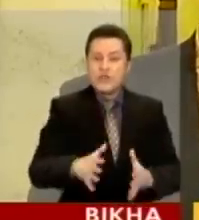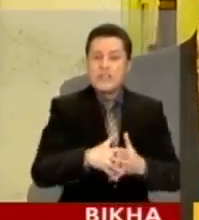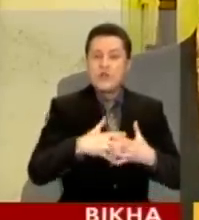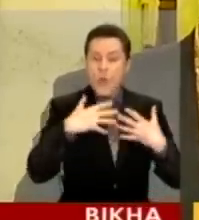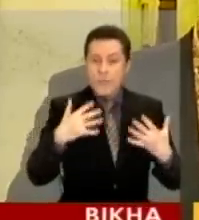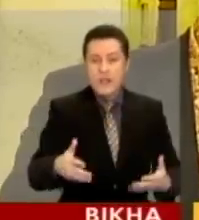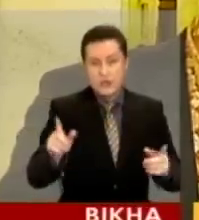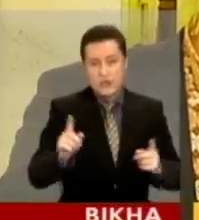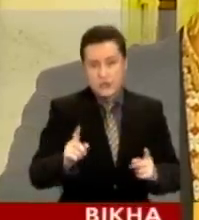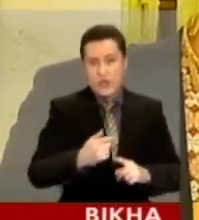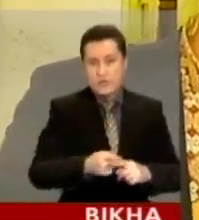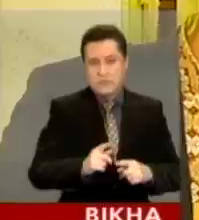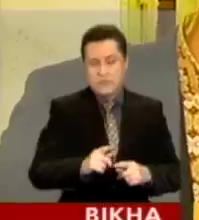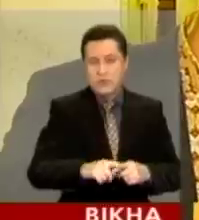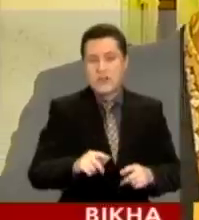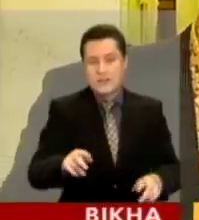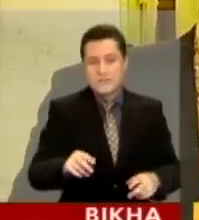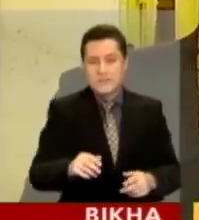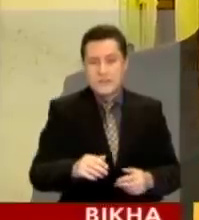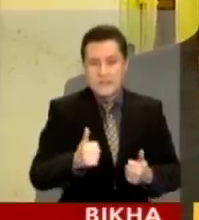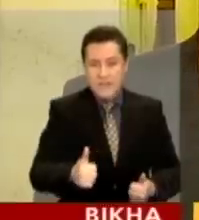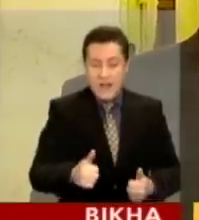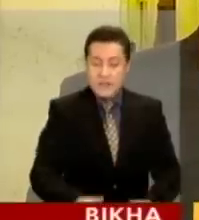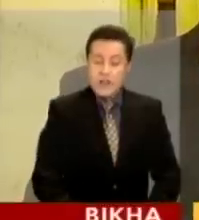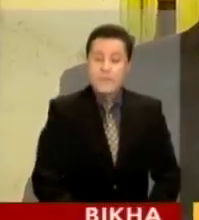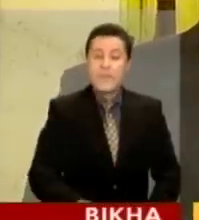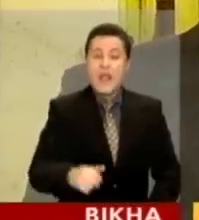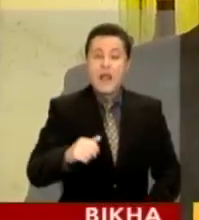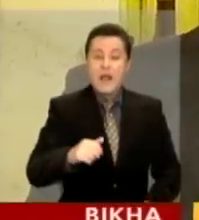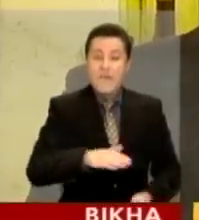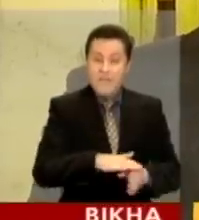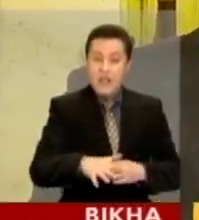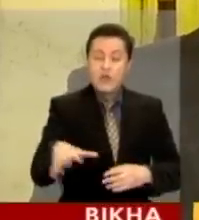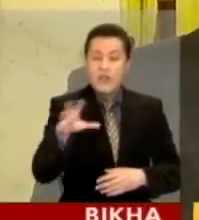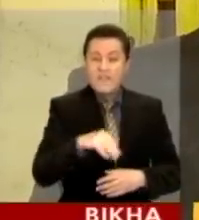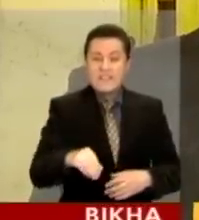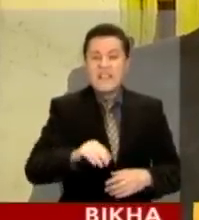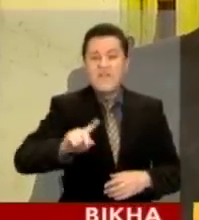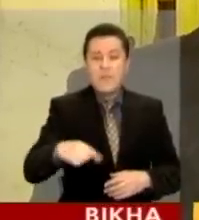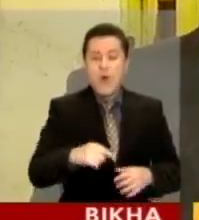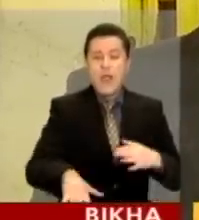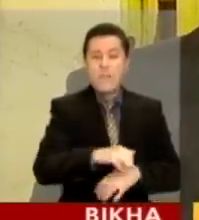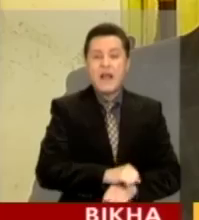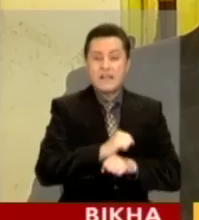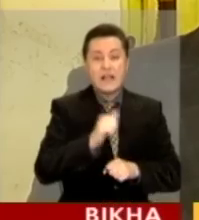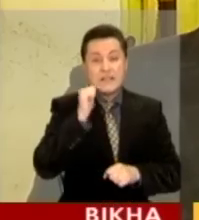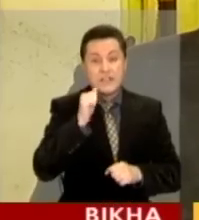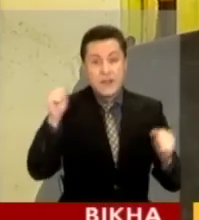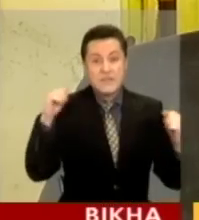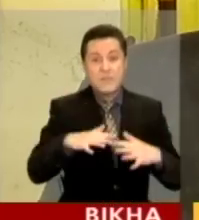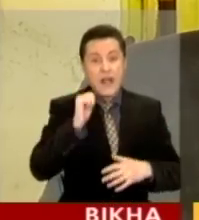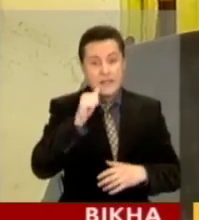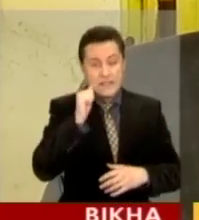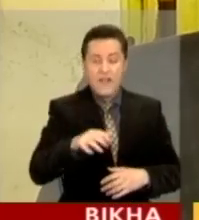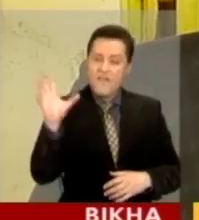що є доволі символічнони Отже що маємо тепер чи виконані всі вимоги Майдану і для чого рада збирається завтра